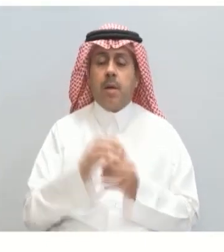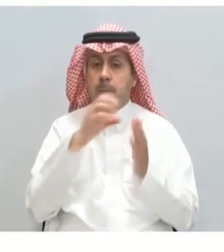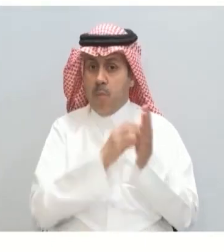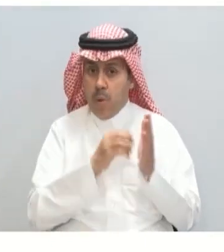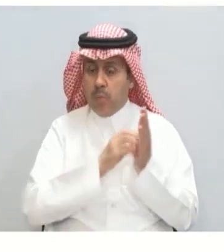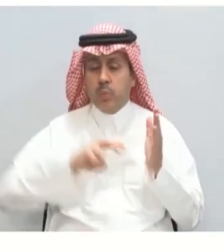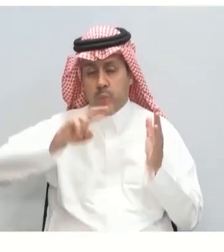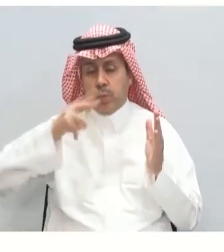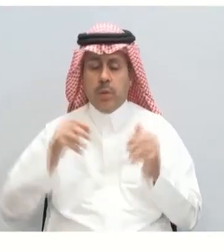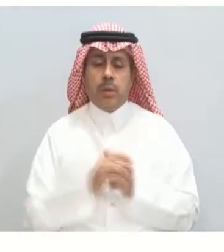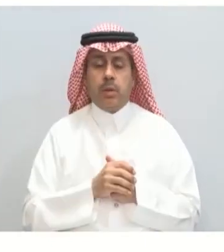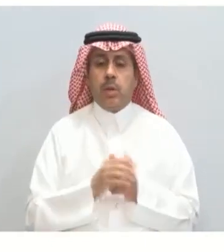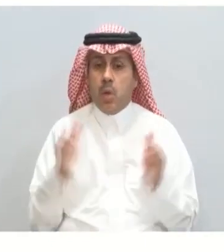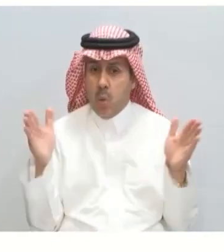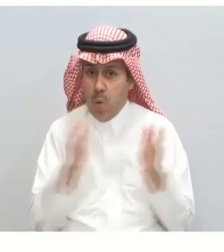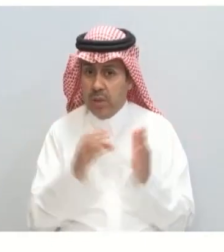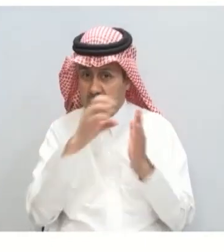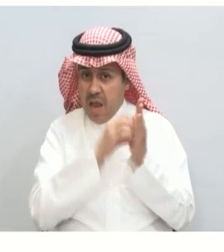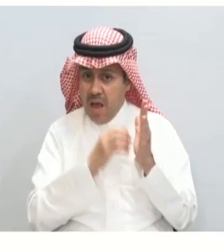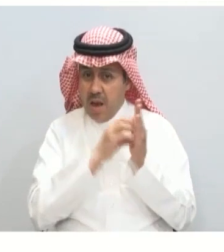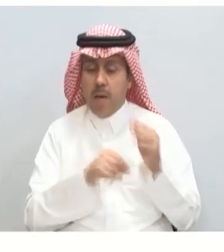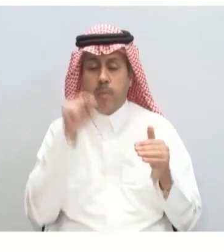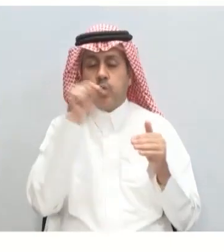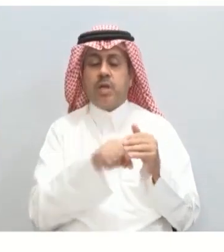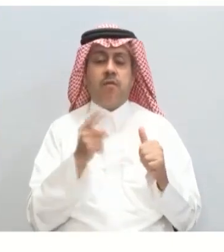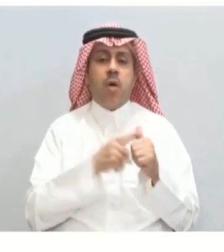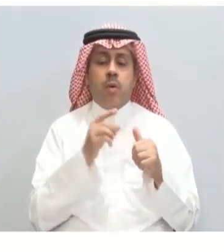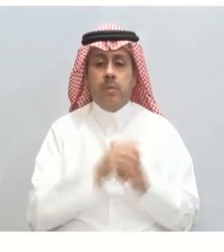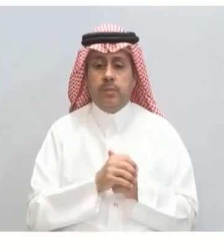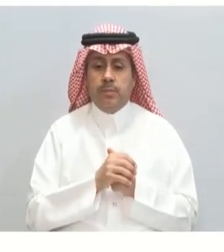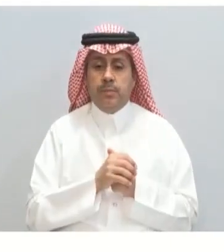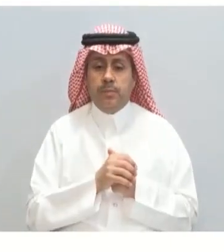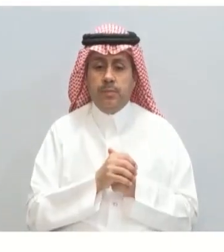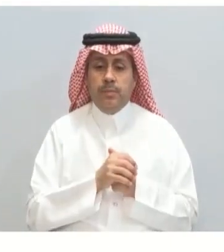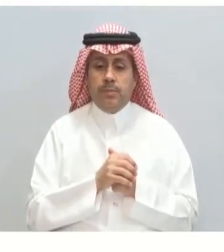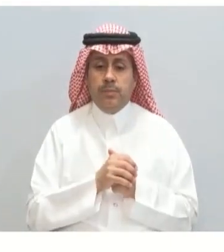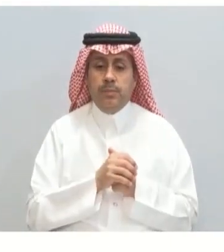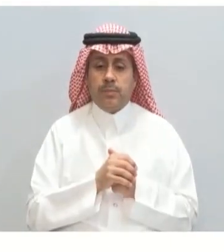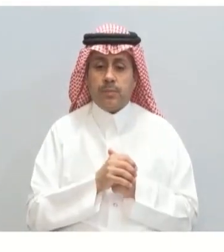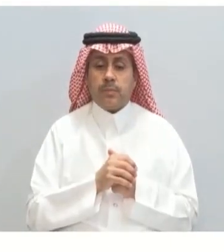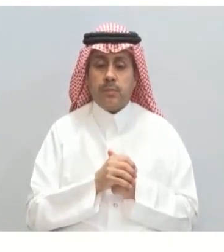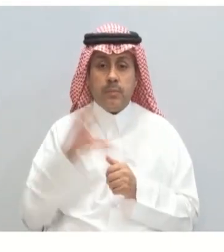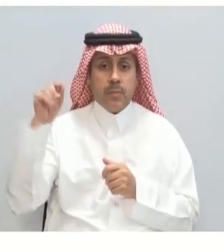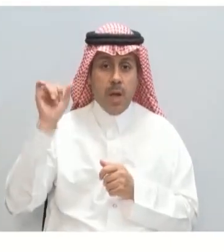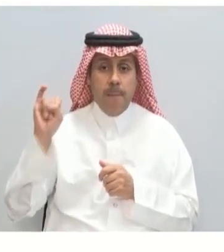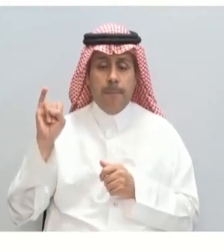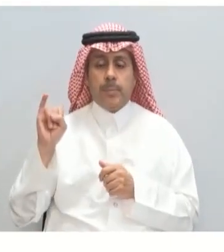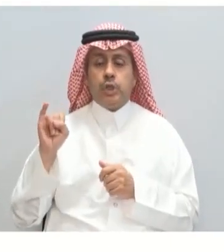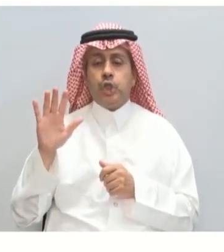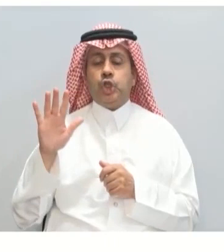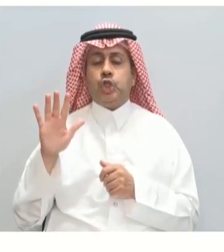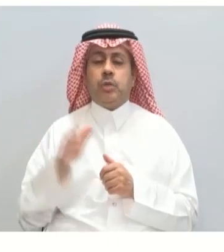اولا كما تعلمنا نحدد الخليه المستهدفه ما هي الخليه ما هو الهدف هو بالتاكيد هامش الربح